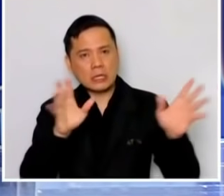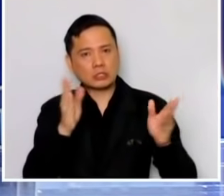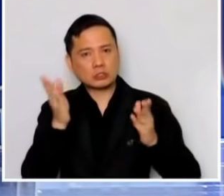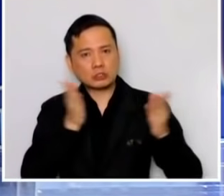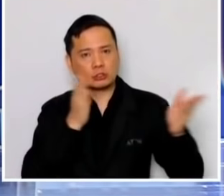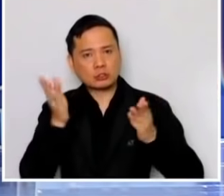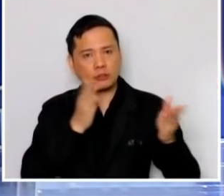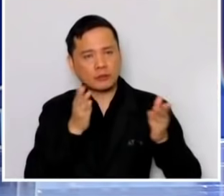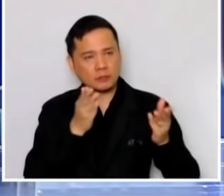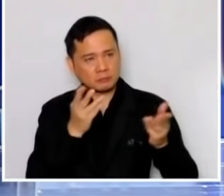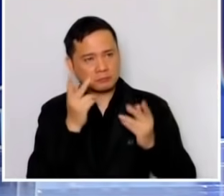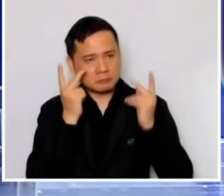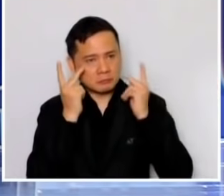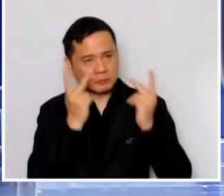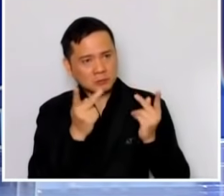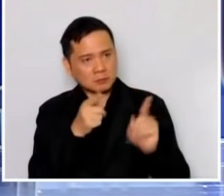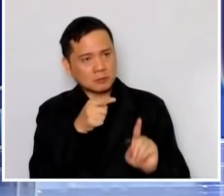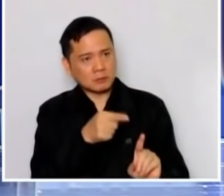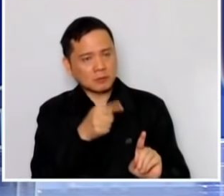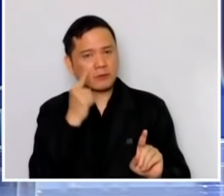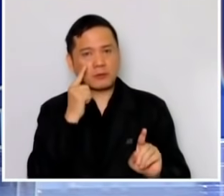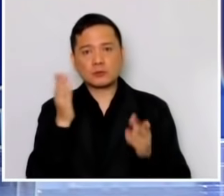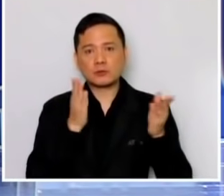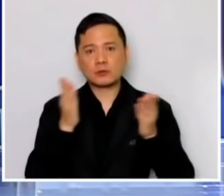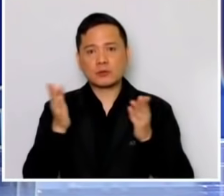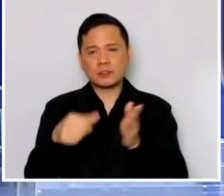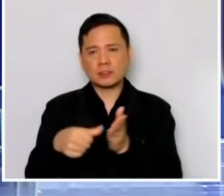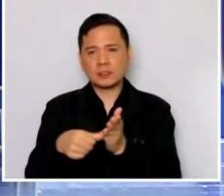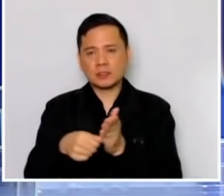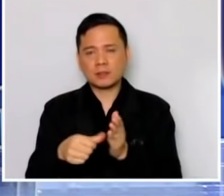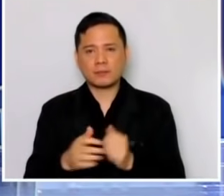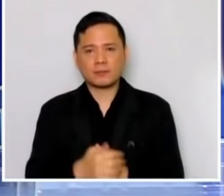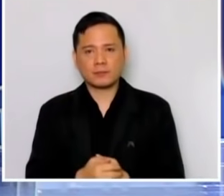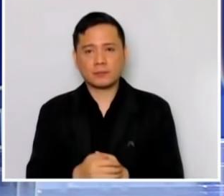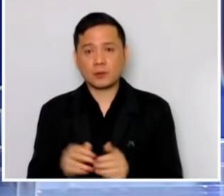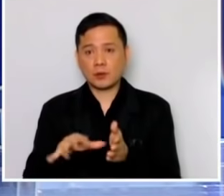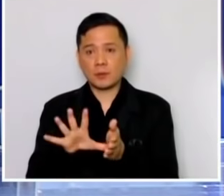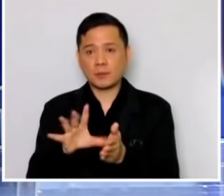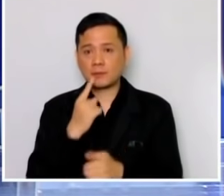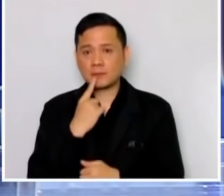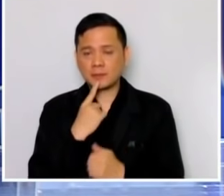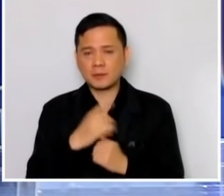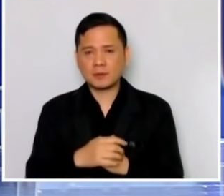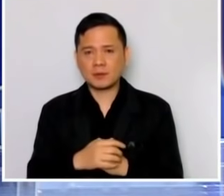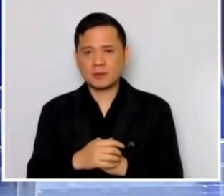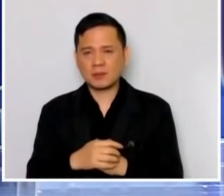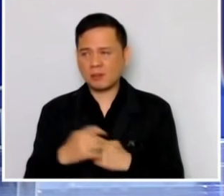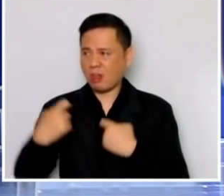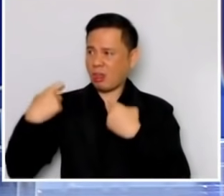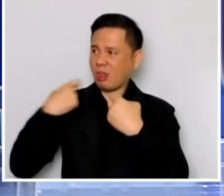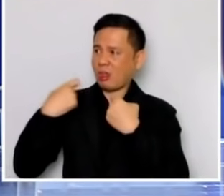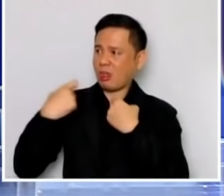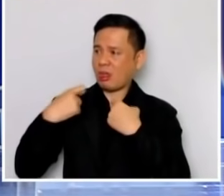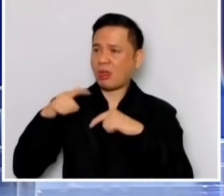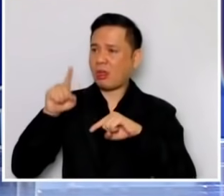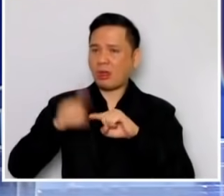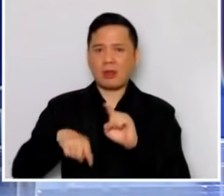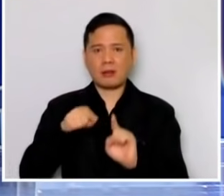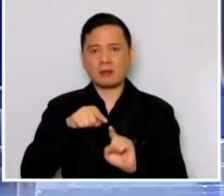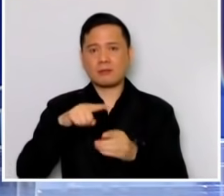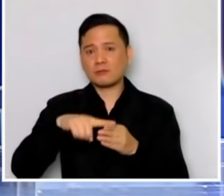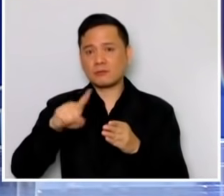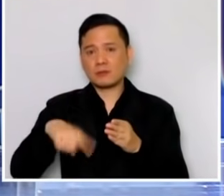mga kandidato para manalo sa halalan. Git naman ng COMELEC, hindi maaring manipulahin ang resulta ng